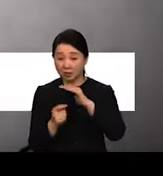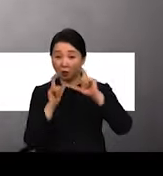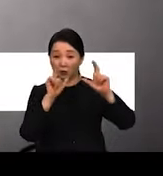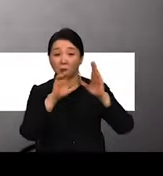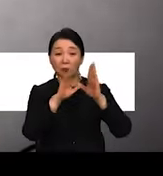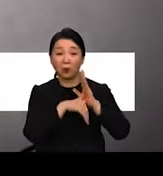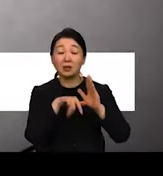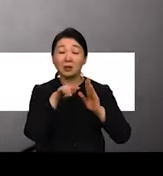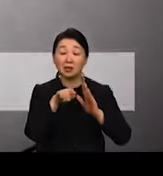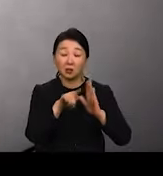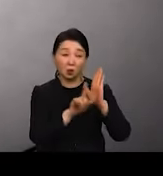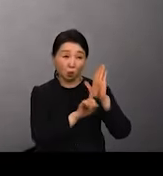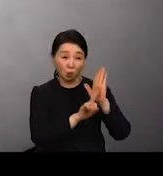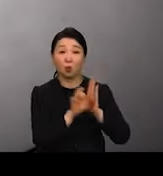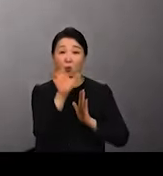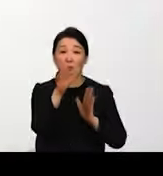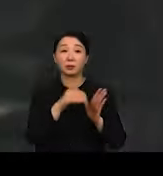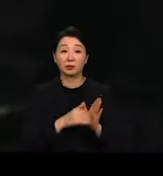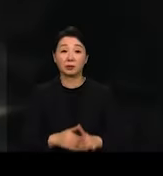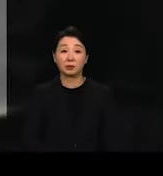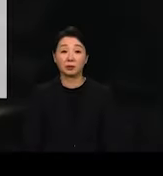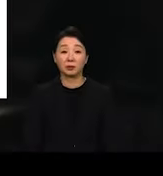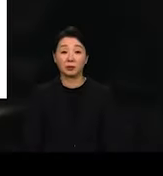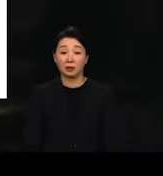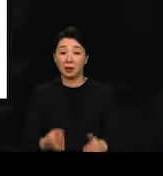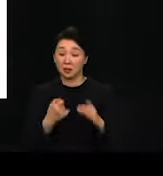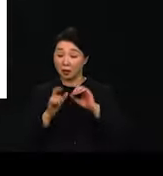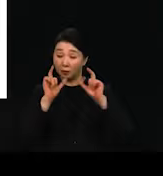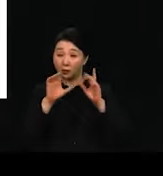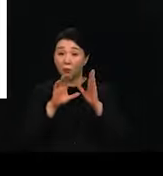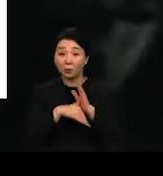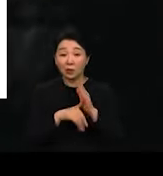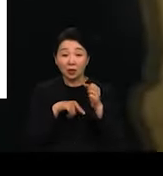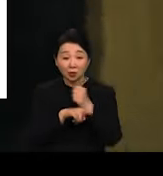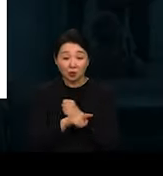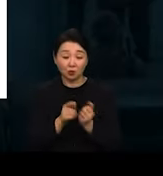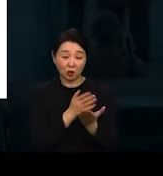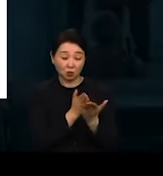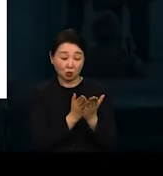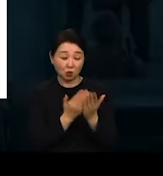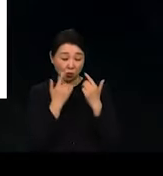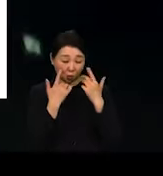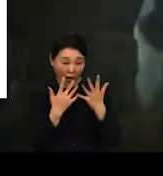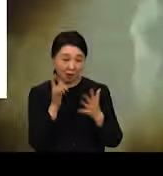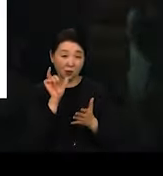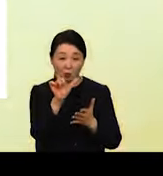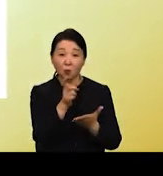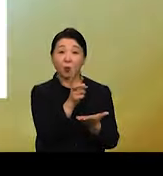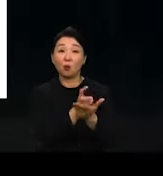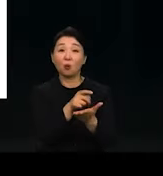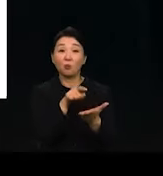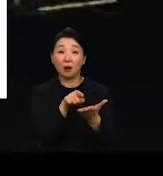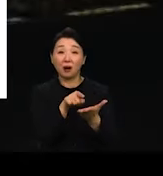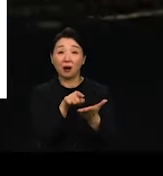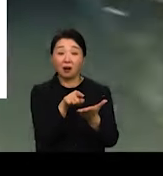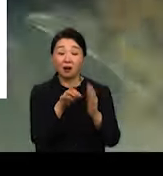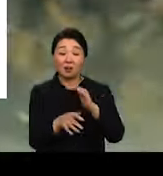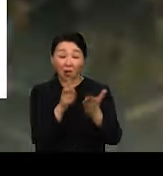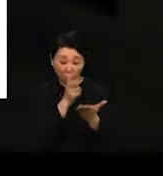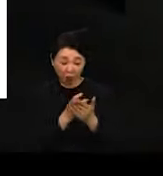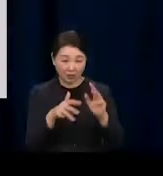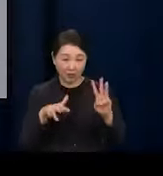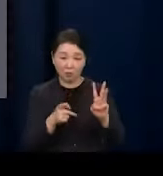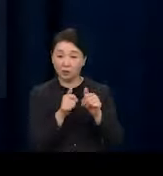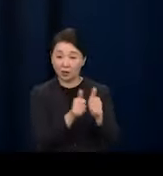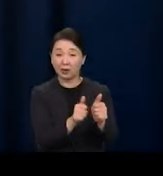때면 이런 공고문을 올렸습니다. 계엄 선포 시 그 이유와 종류를 공고해야 한다고 규정한 계엄법 3조를 따른